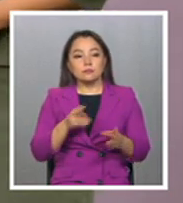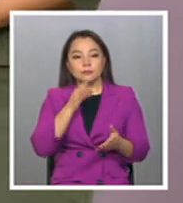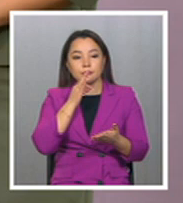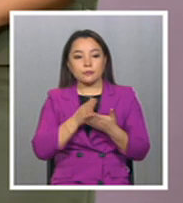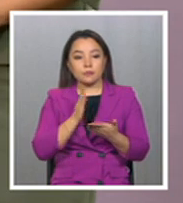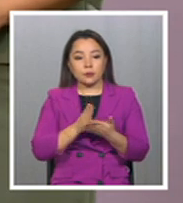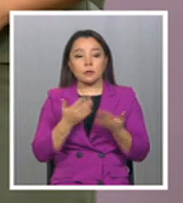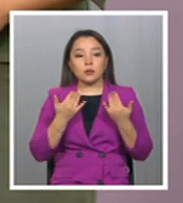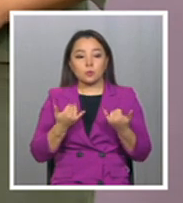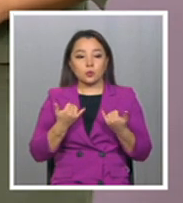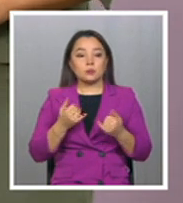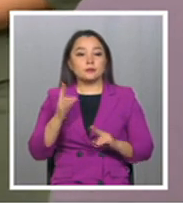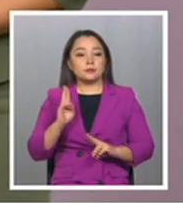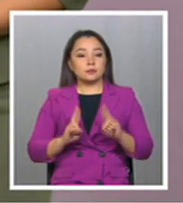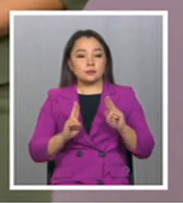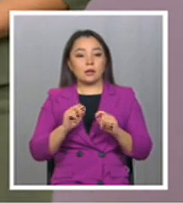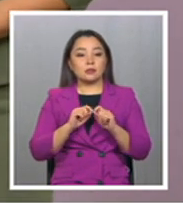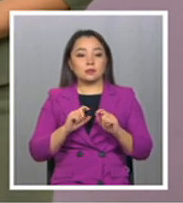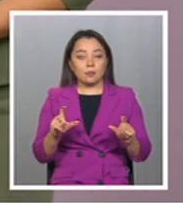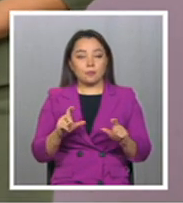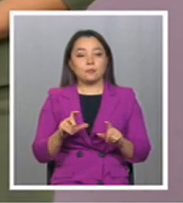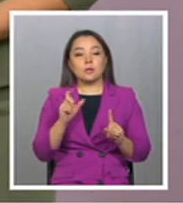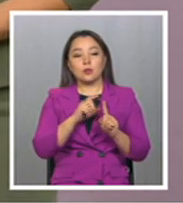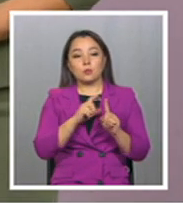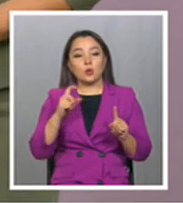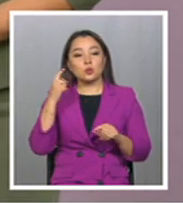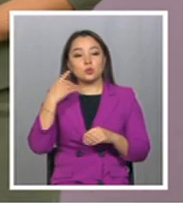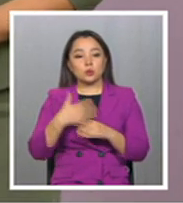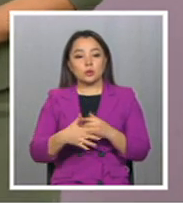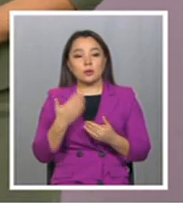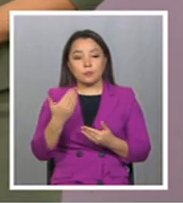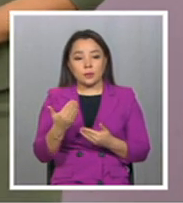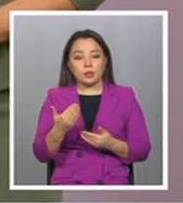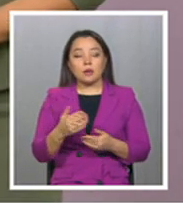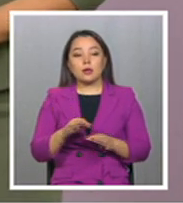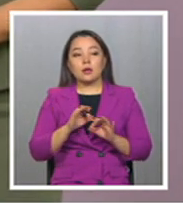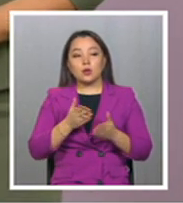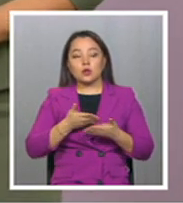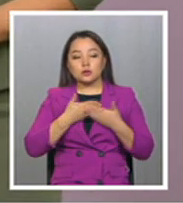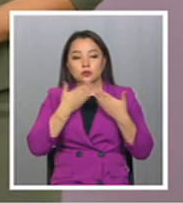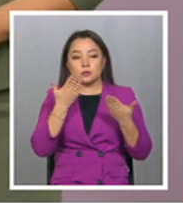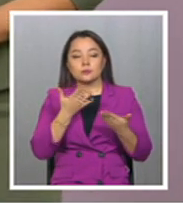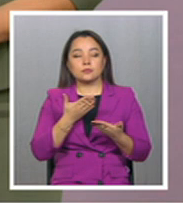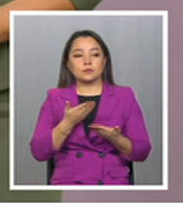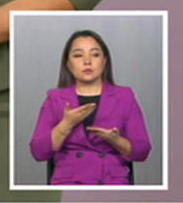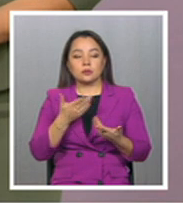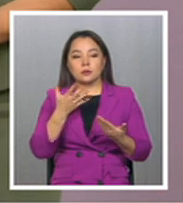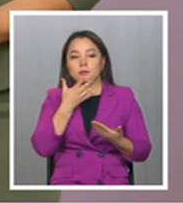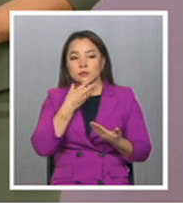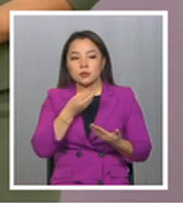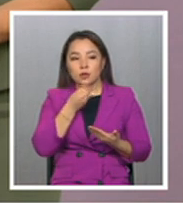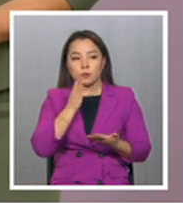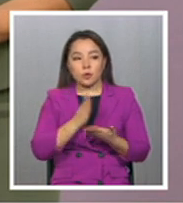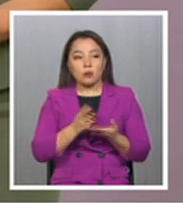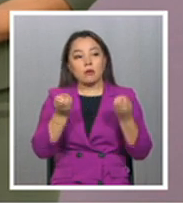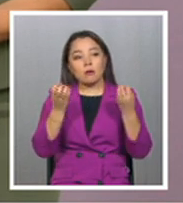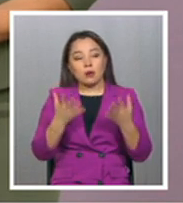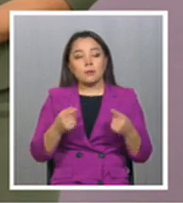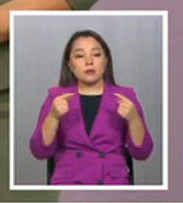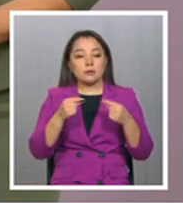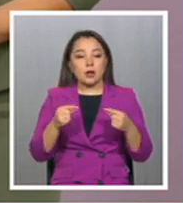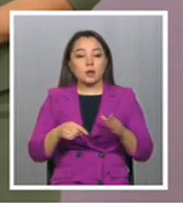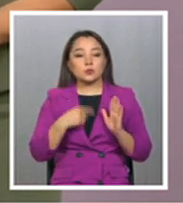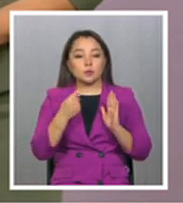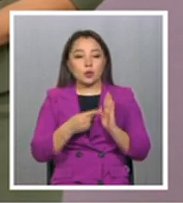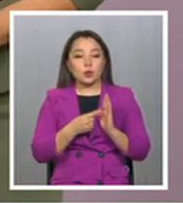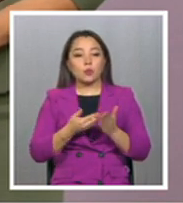Бүгінгі сабақта мәтінді түсініп және мәнерлеп оқисыңдар. Қарапайым және нақтылау сұрақтарын